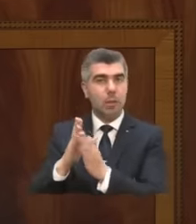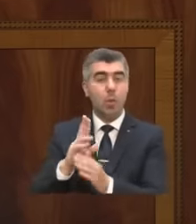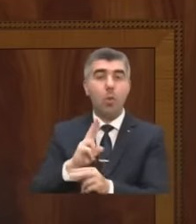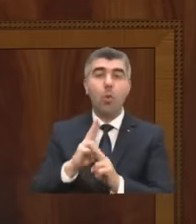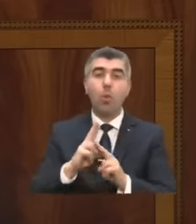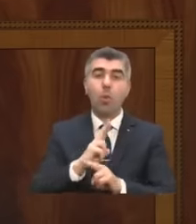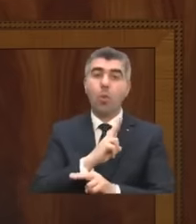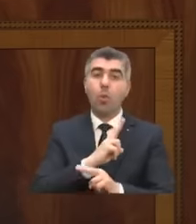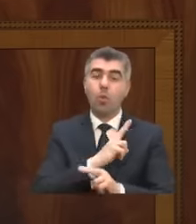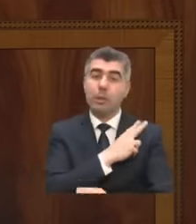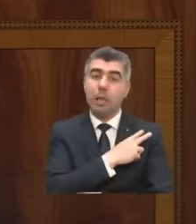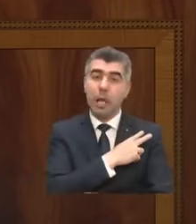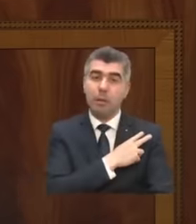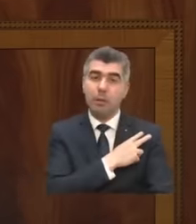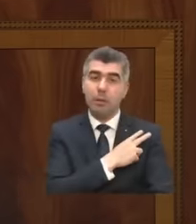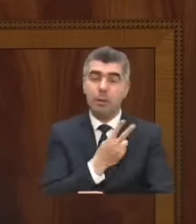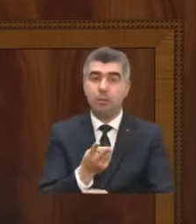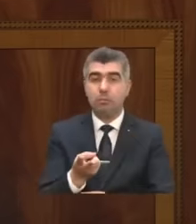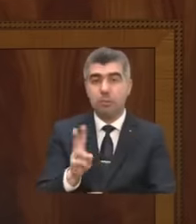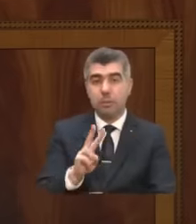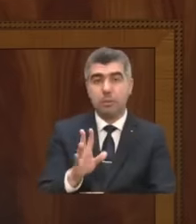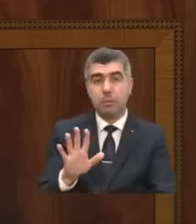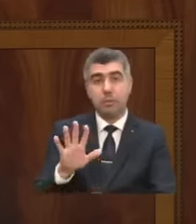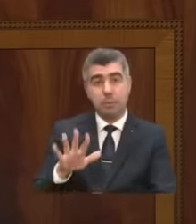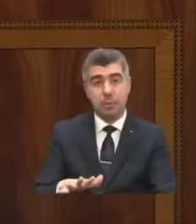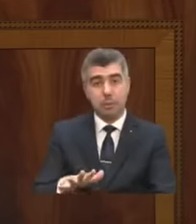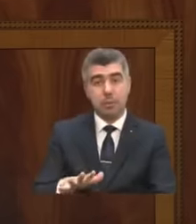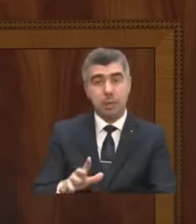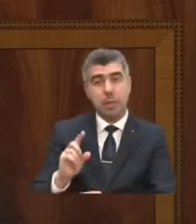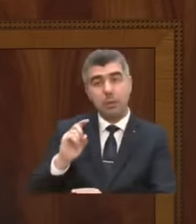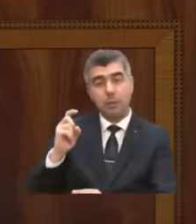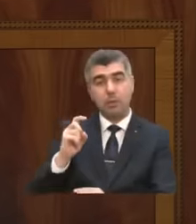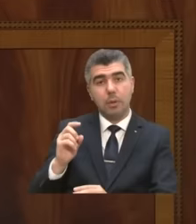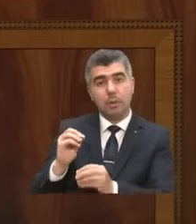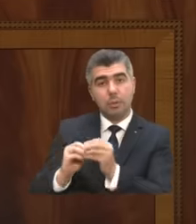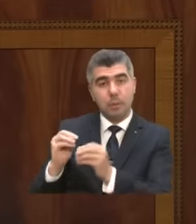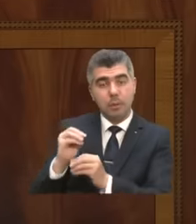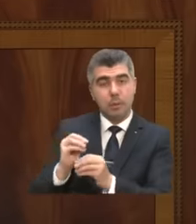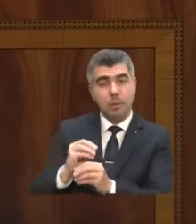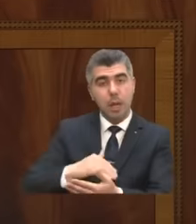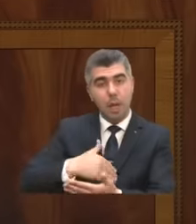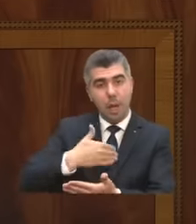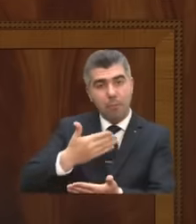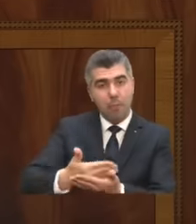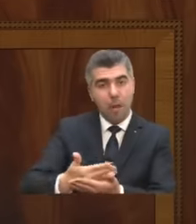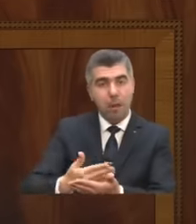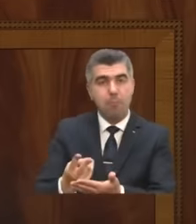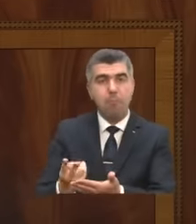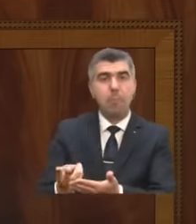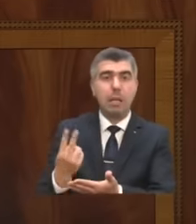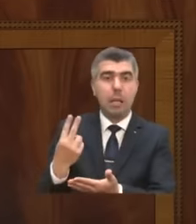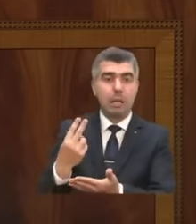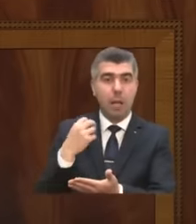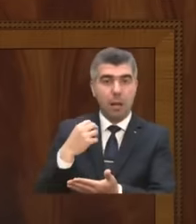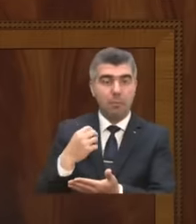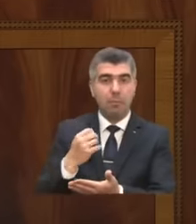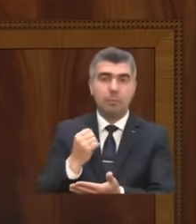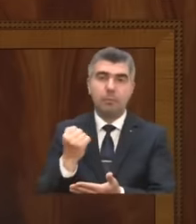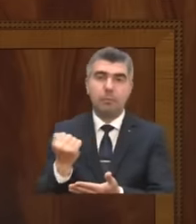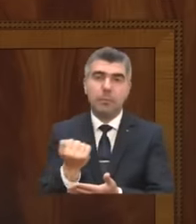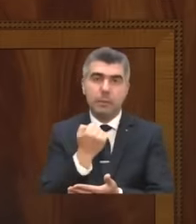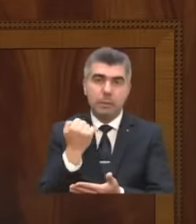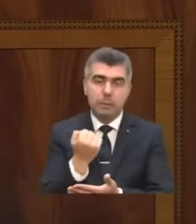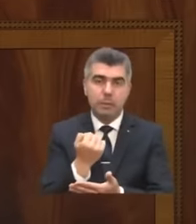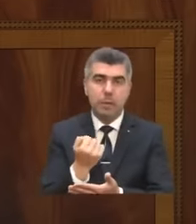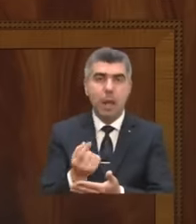ينتظرون 2500 درهم إضافية دون احتساب باقي الموظفين. النساء الحوامل كينتظروا 200 درهم على الولادة الأولى في عهد هذه الحكومة و1000 درهم